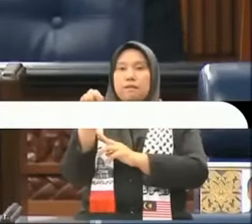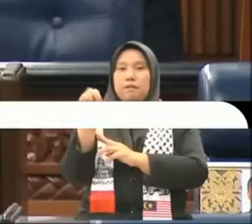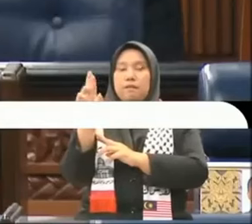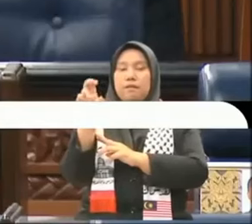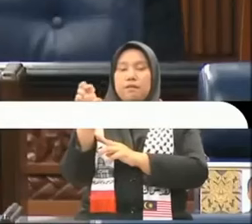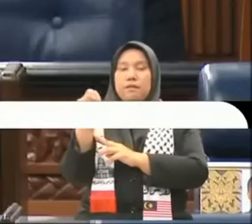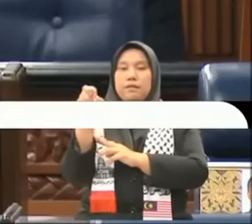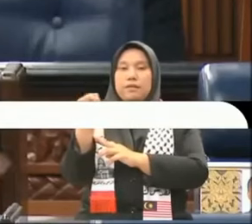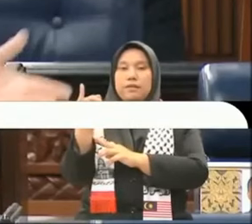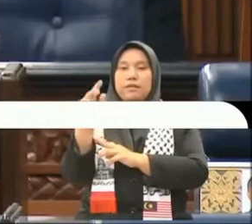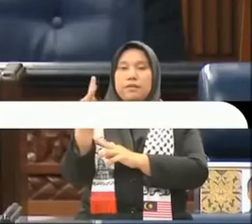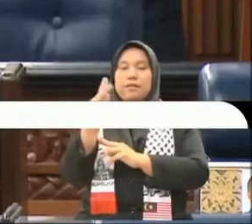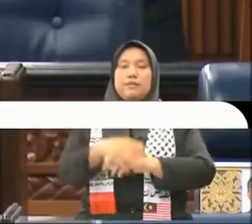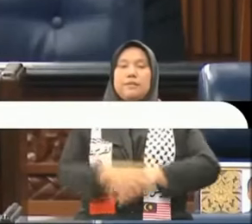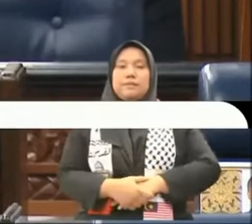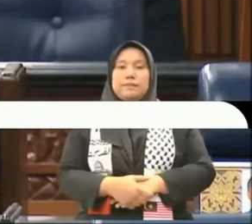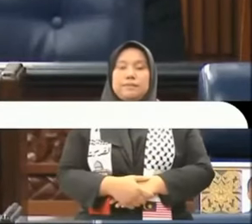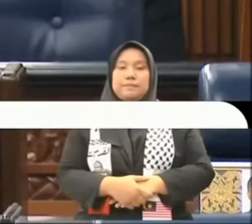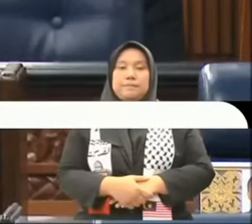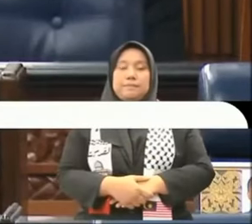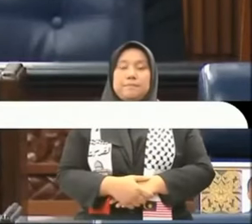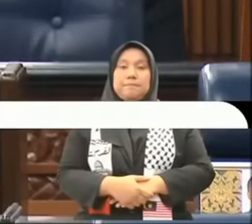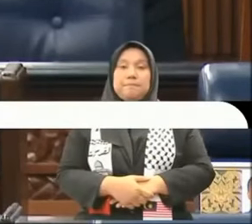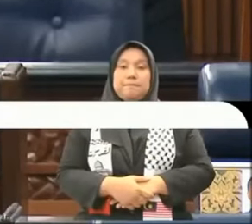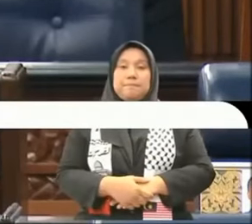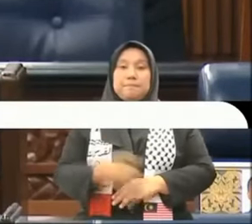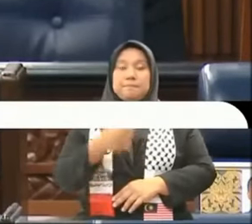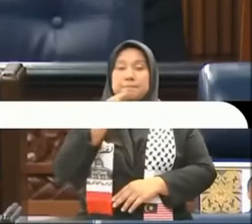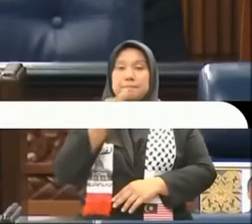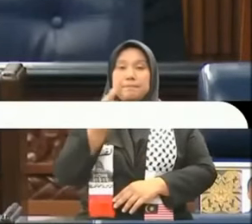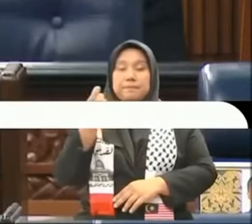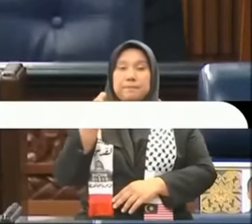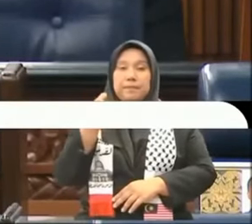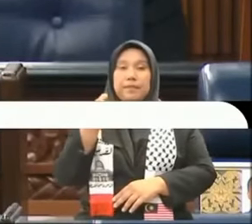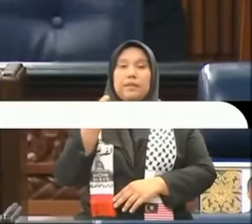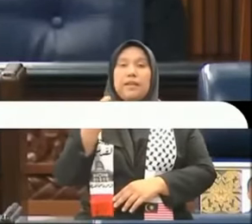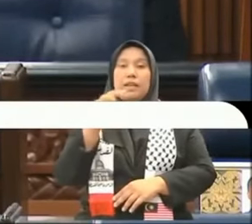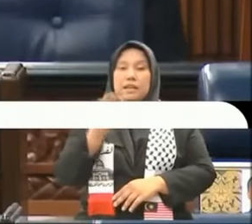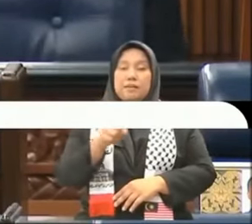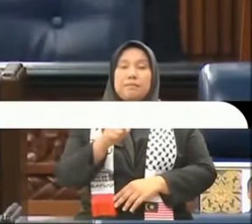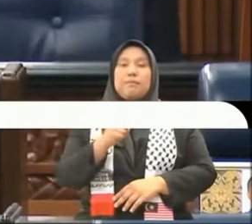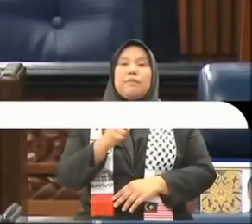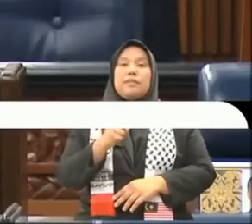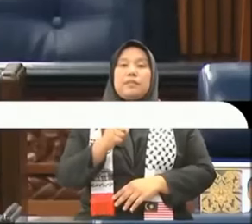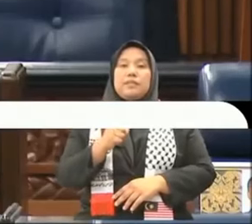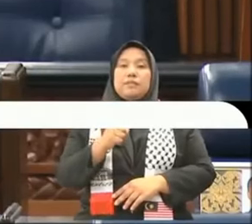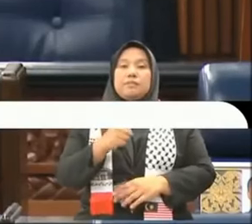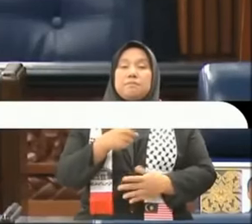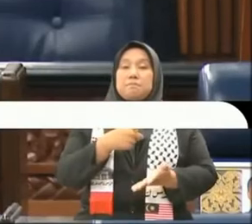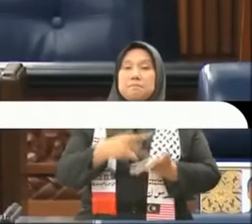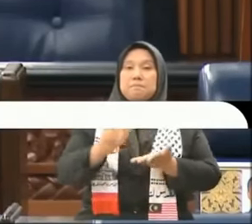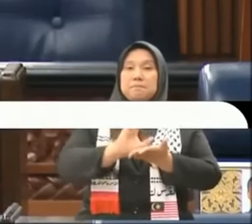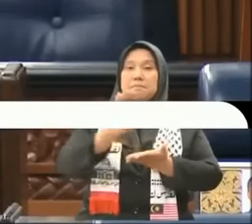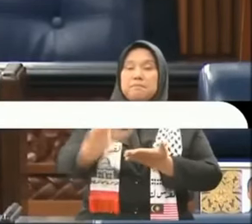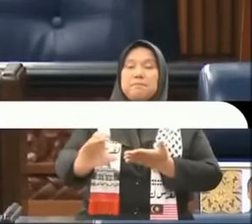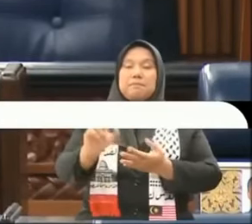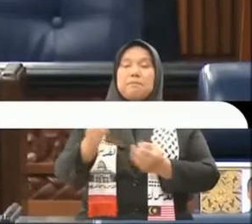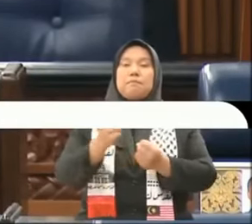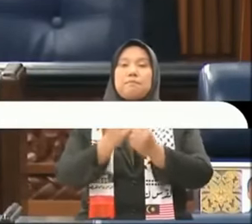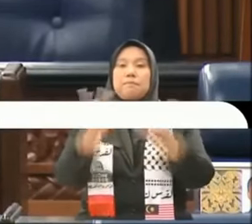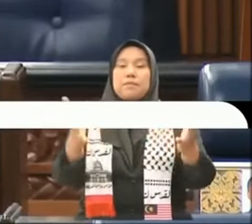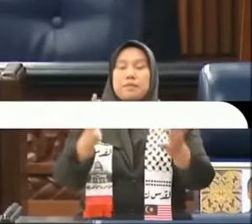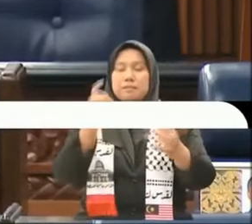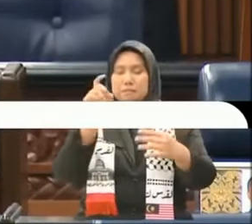us ini sebagimana saya sebut menelan belanja yang besar dan namun perlu dilakukan bagi kita tingkatkan